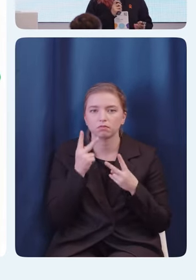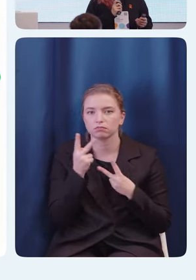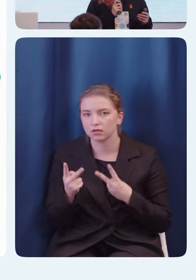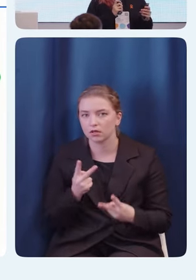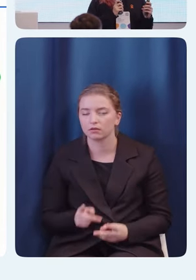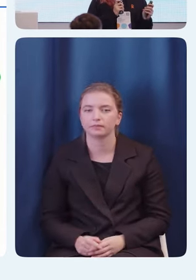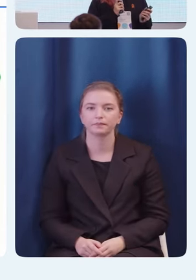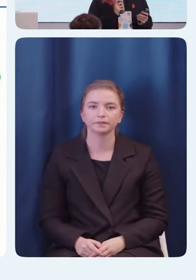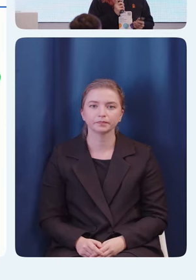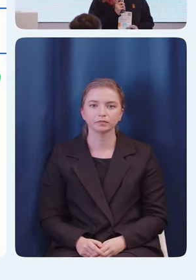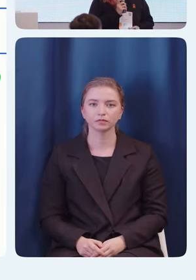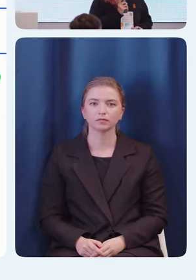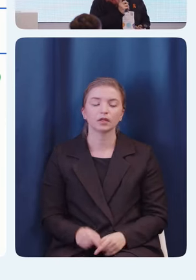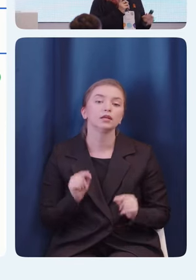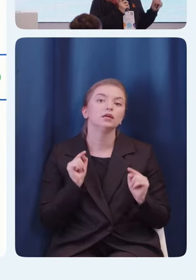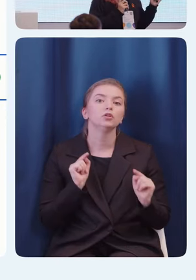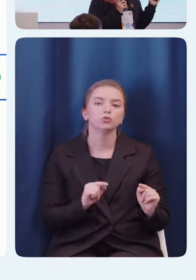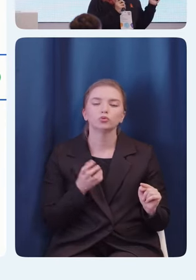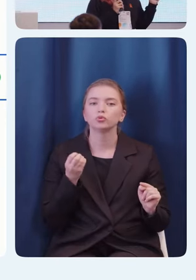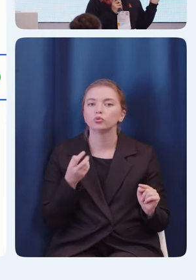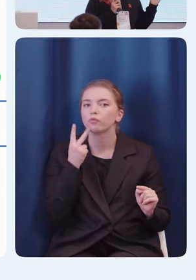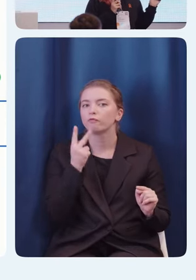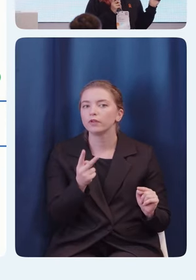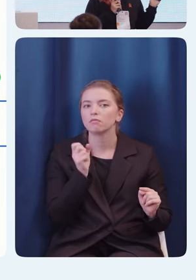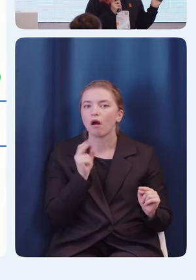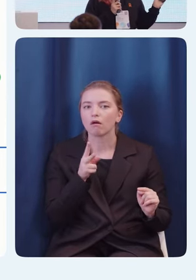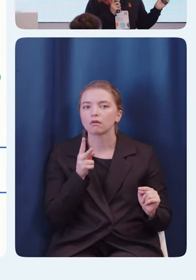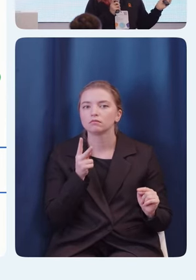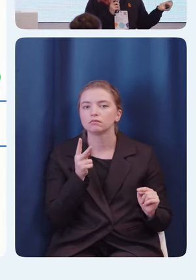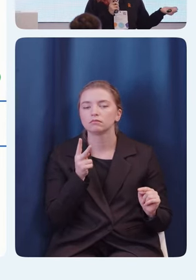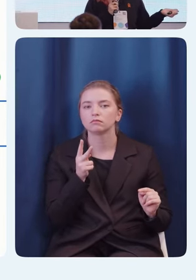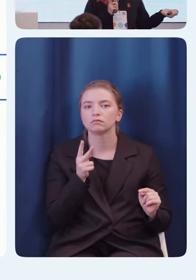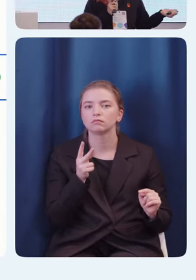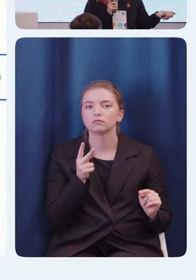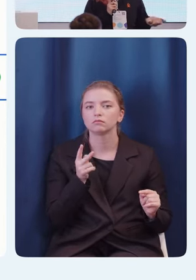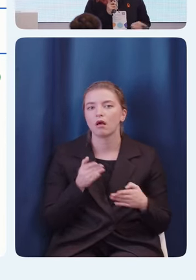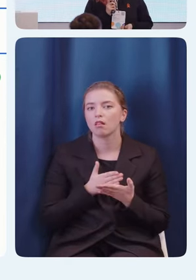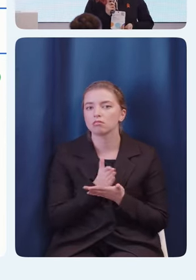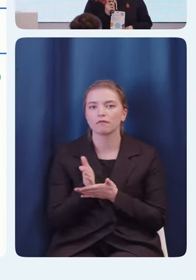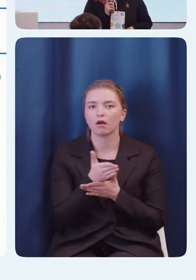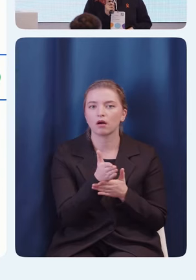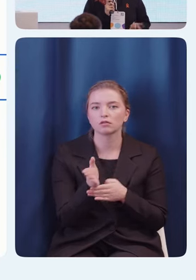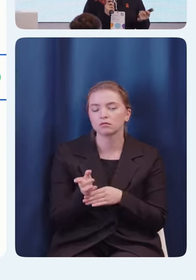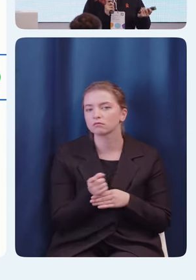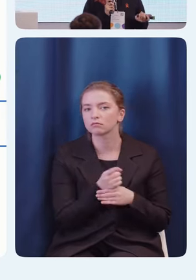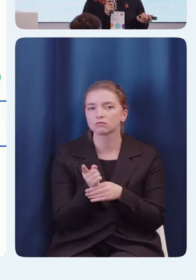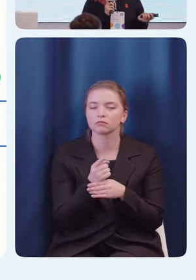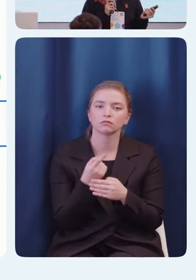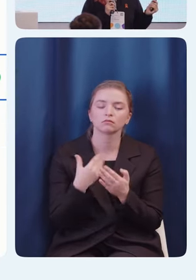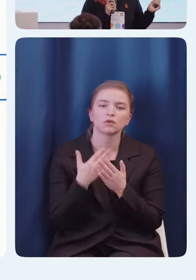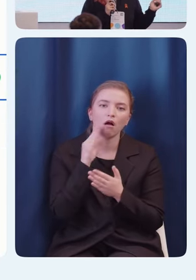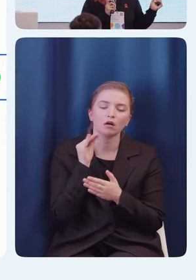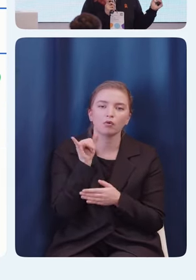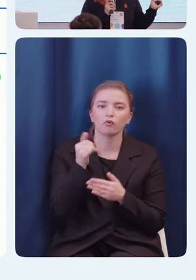посмотреть. Здесь мы видим, как выглядит навигация по списку